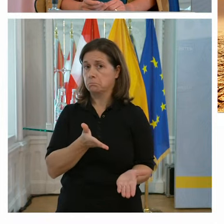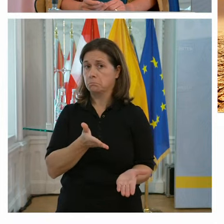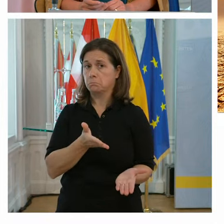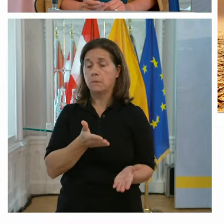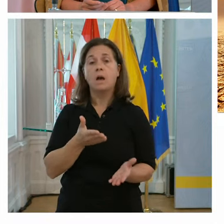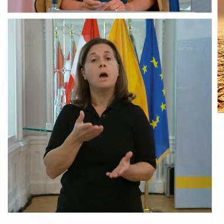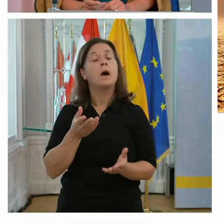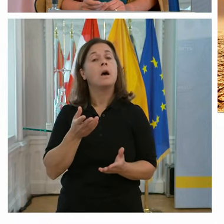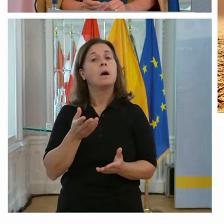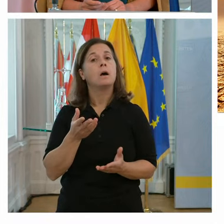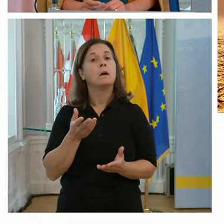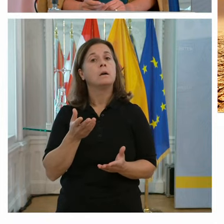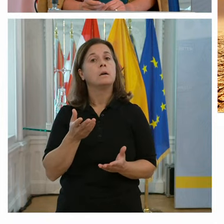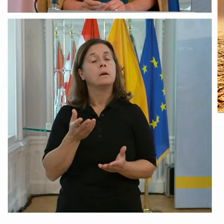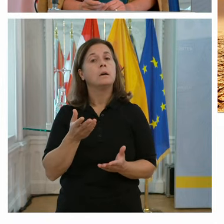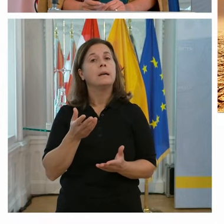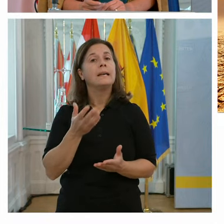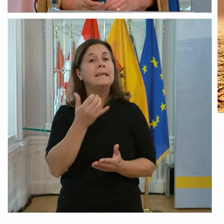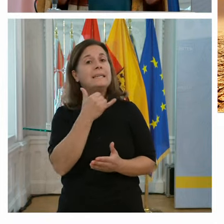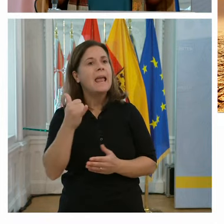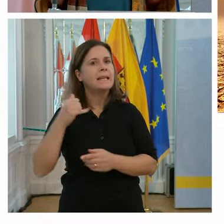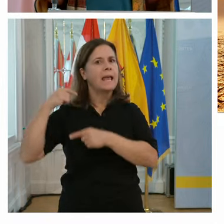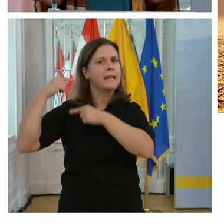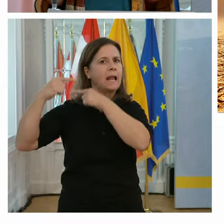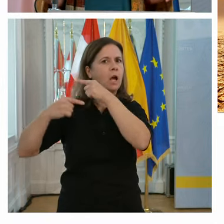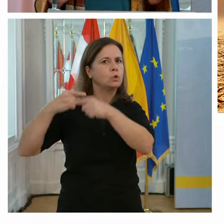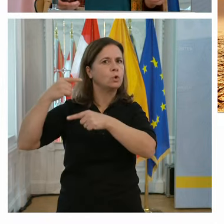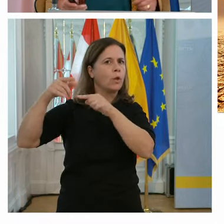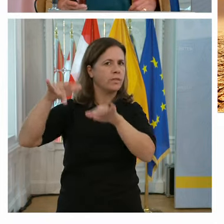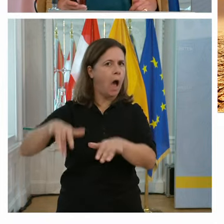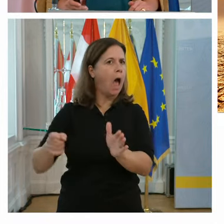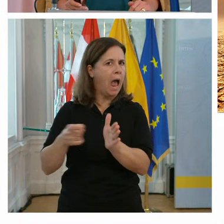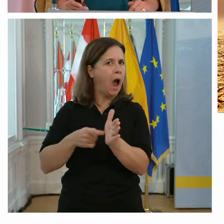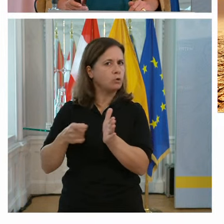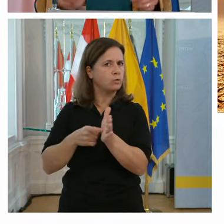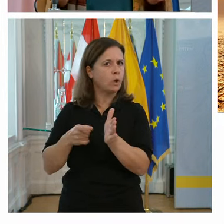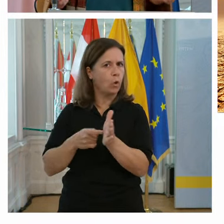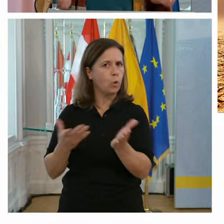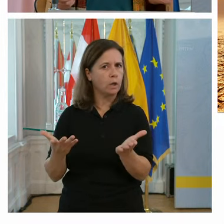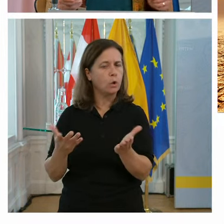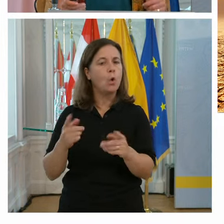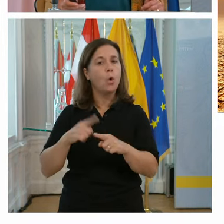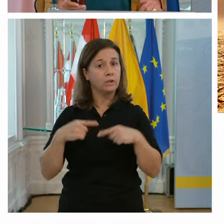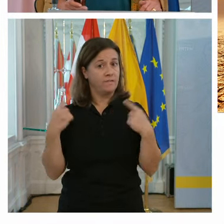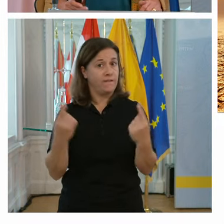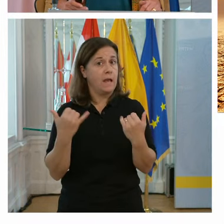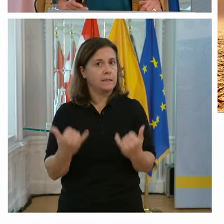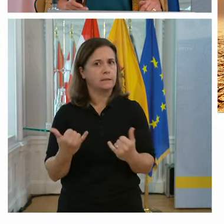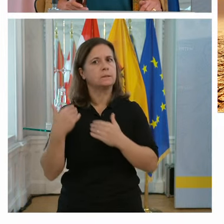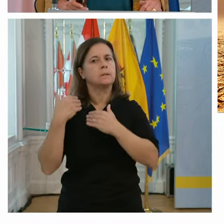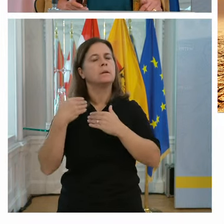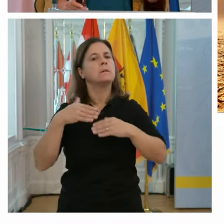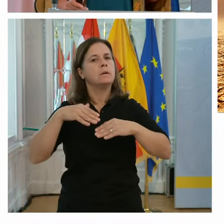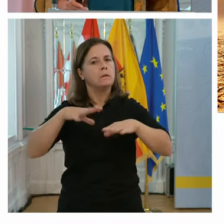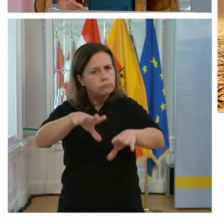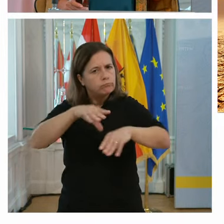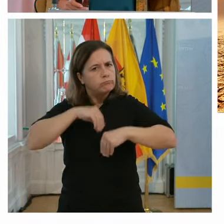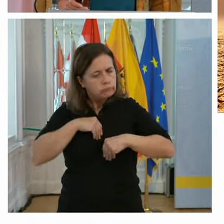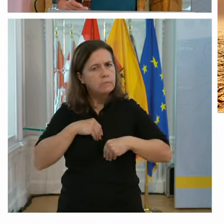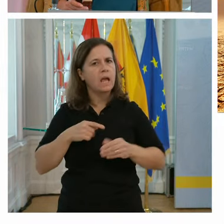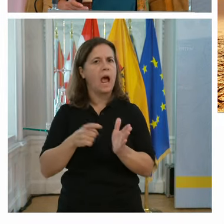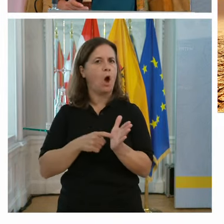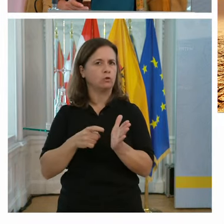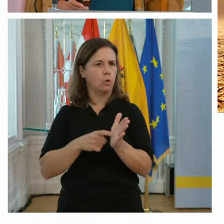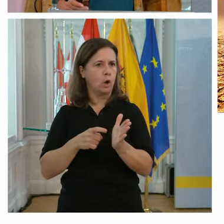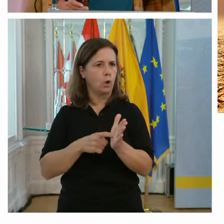sondern jede Generation hat ihre Herausforderungen. Und wir haben unsere. Und